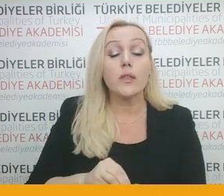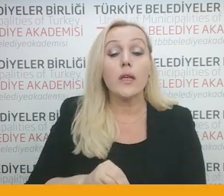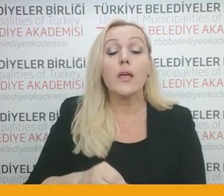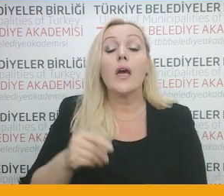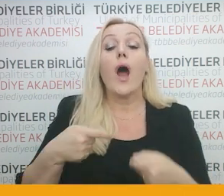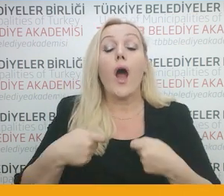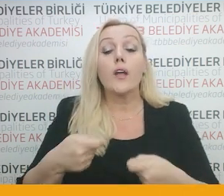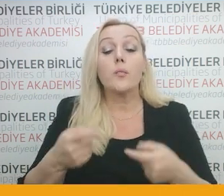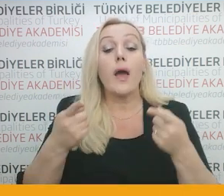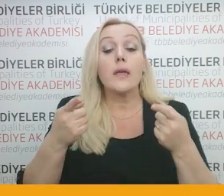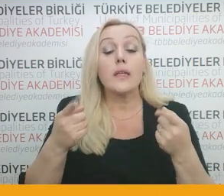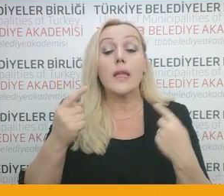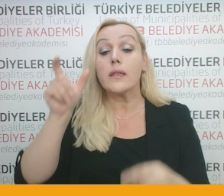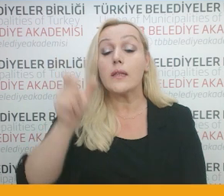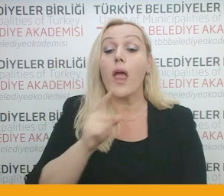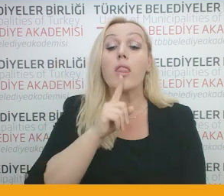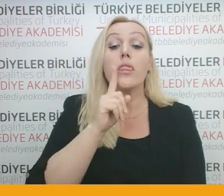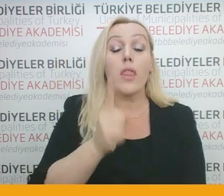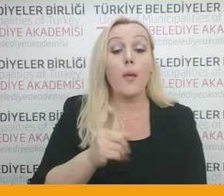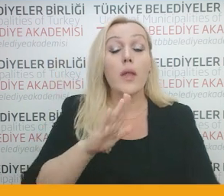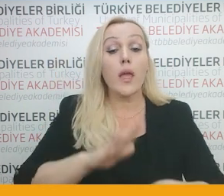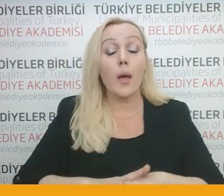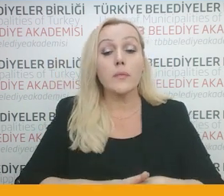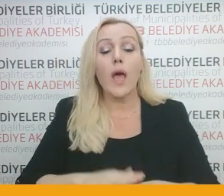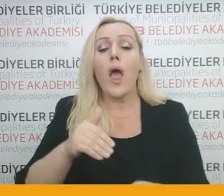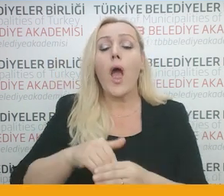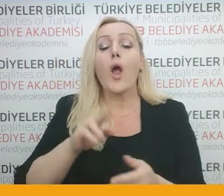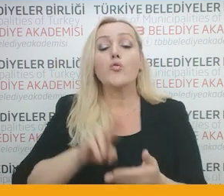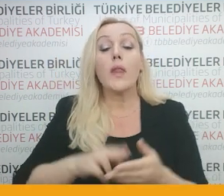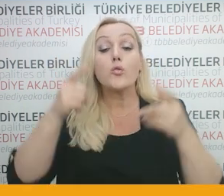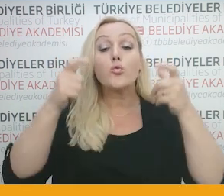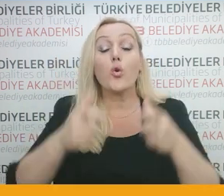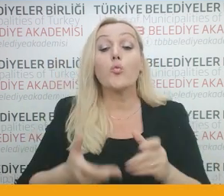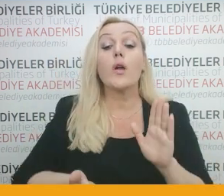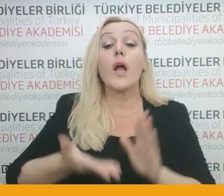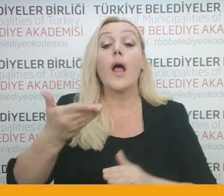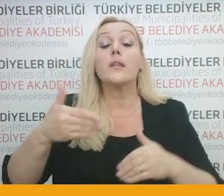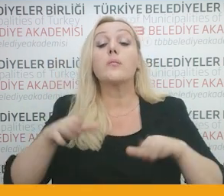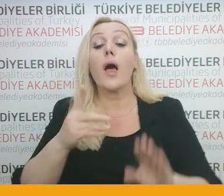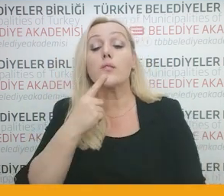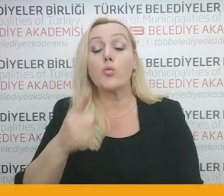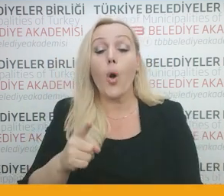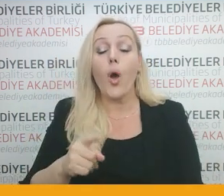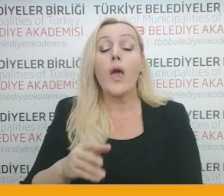talimatıyla yapılması bu encümen üyelerinin sorumluluklarını kaldırmıyor diyor. Sonuç olarak encümen kararı imzası bulunan encümen üyelerinin de